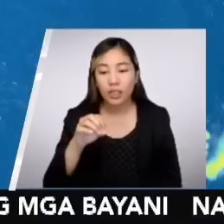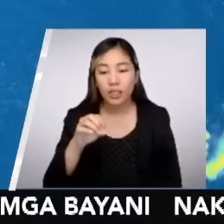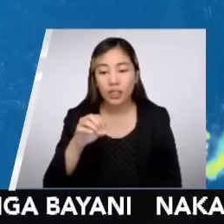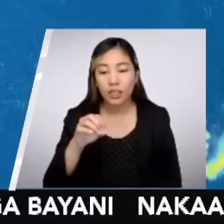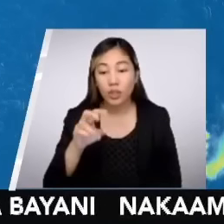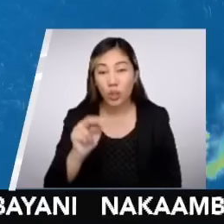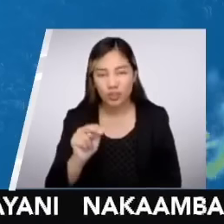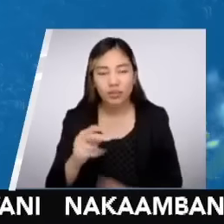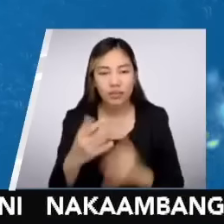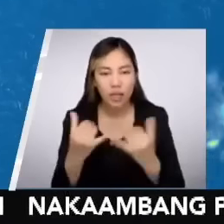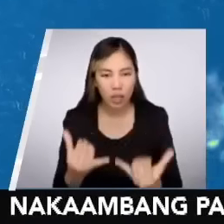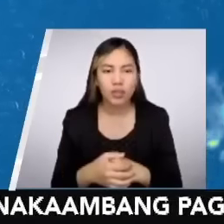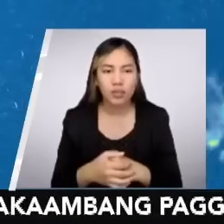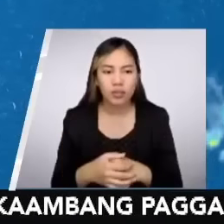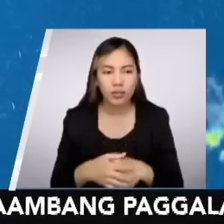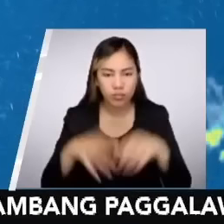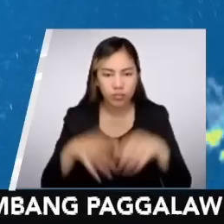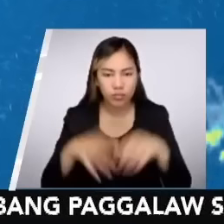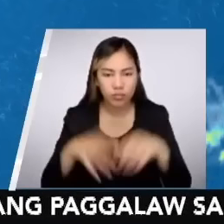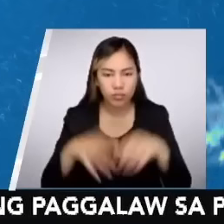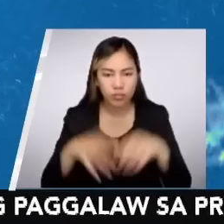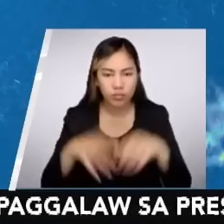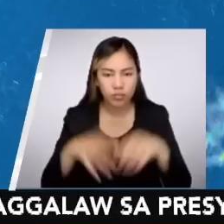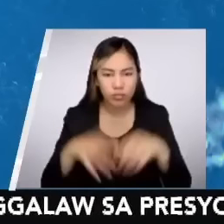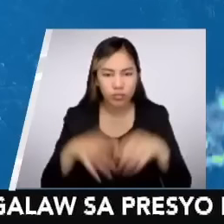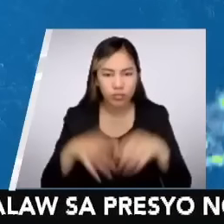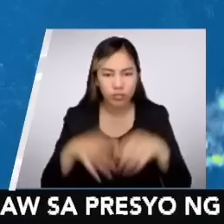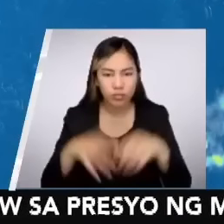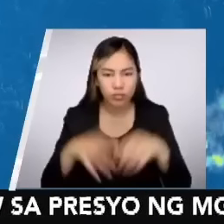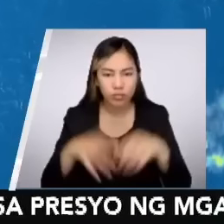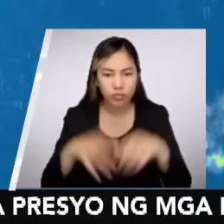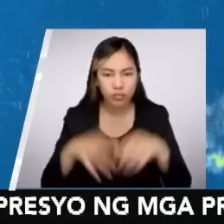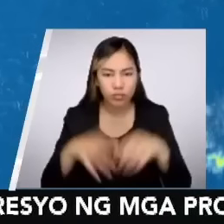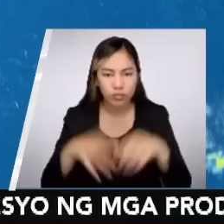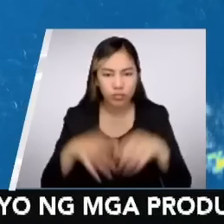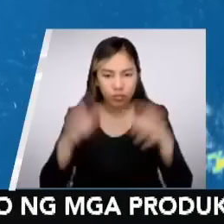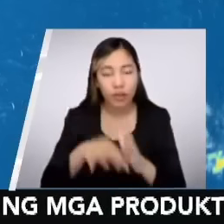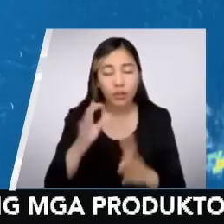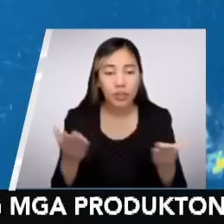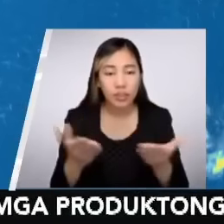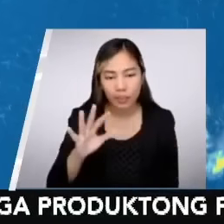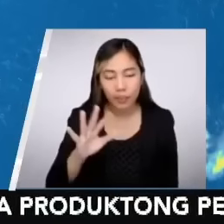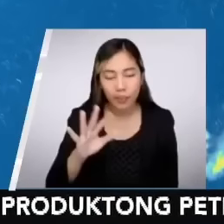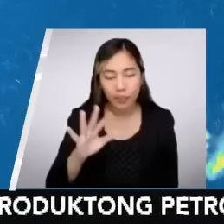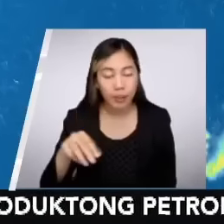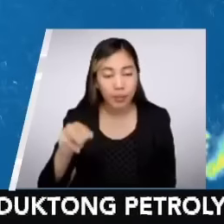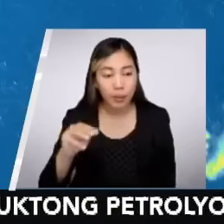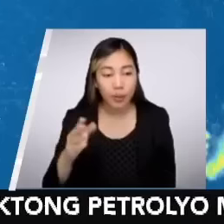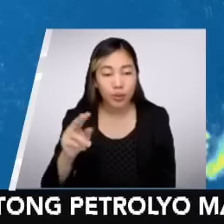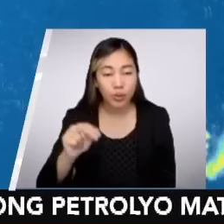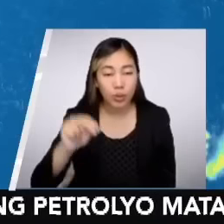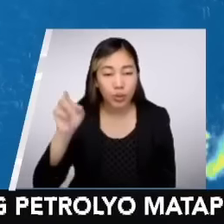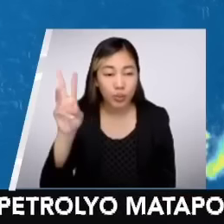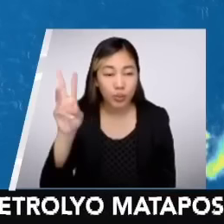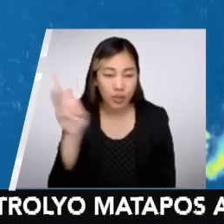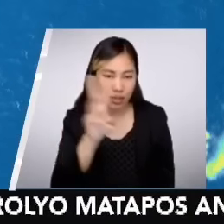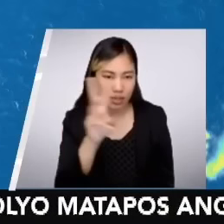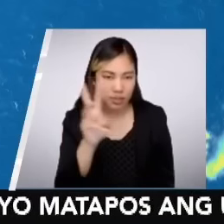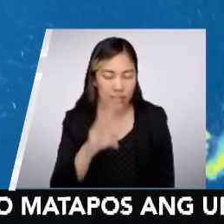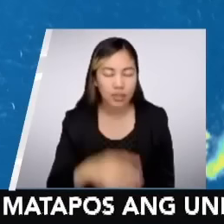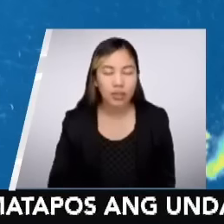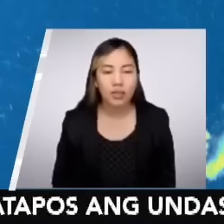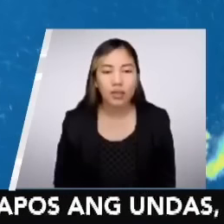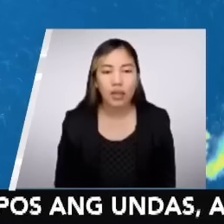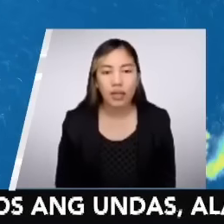645 kilometers north-northwest ng Itbayat, Batanes. Taglay ang lakas ng hangin na aabot sa 75 kilometers per